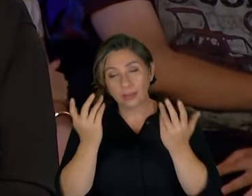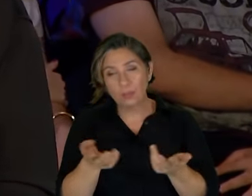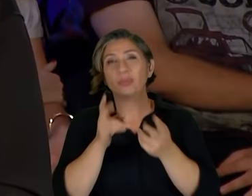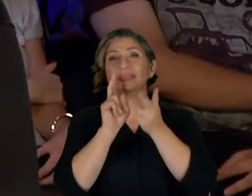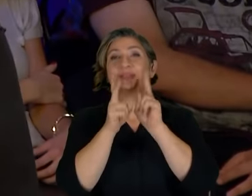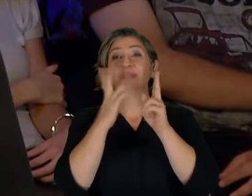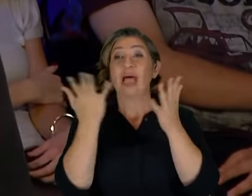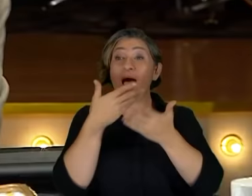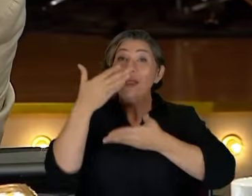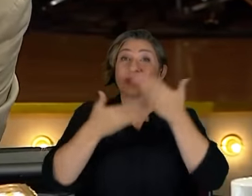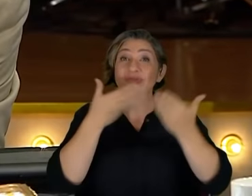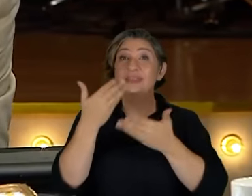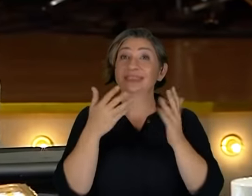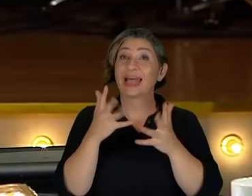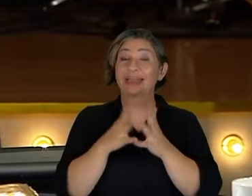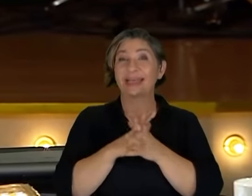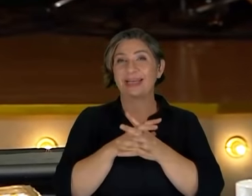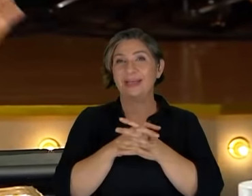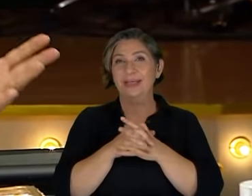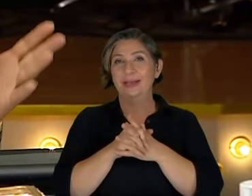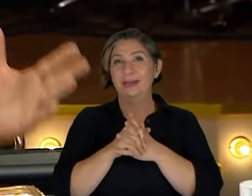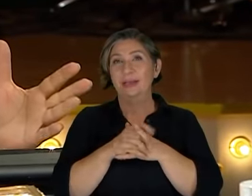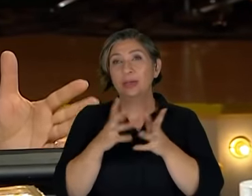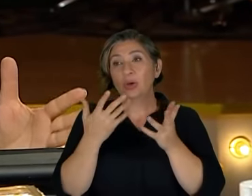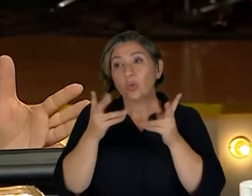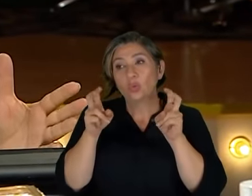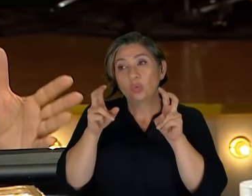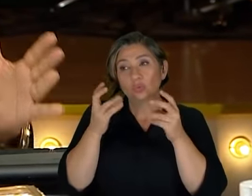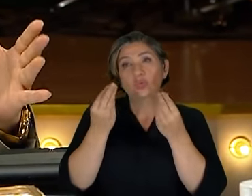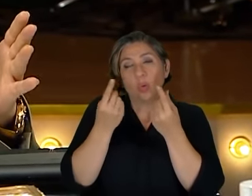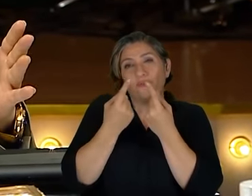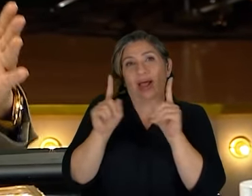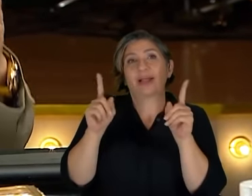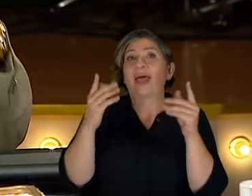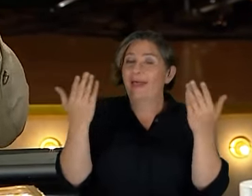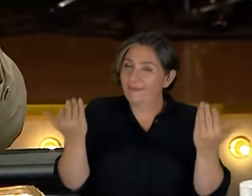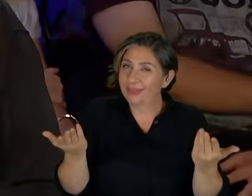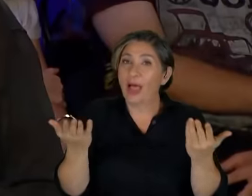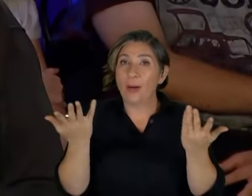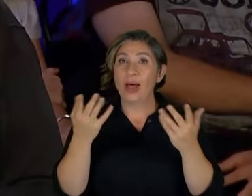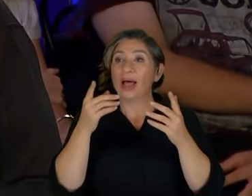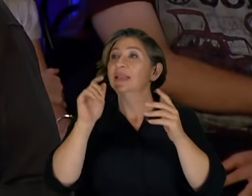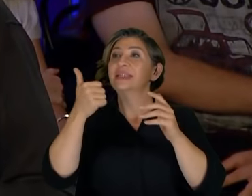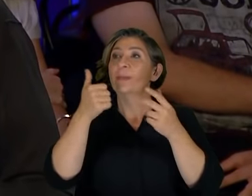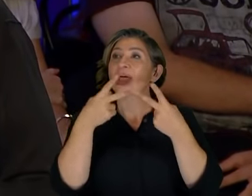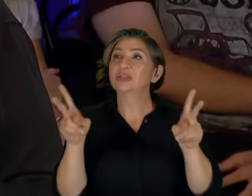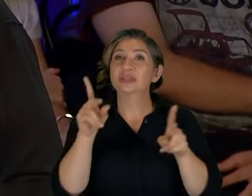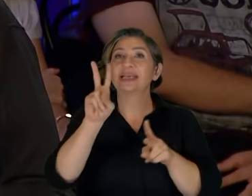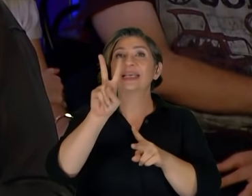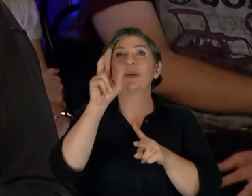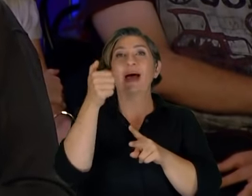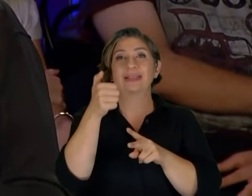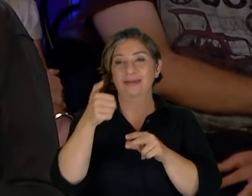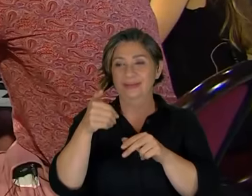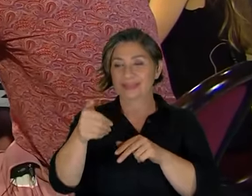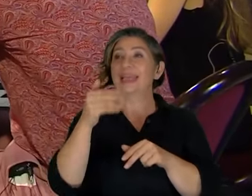oynayınca daha çok anlatacaksınız herhalde. Yani ben konu çok ilginç evet. Ama premier ne zamandı?